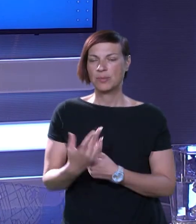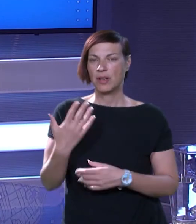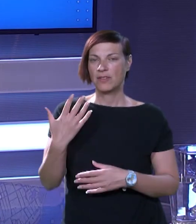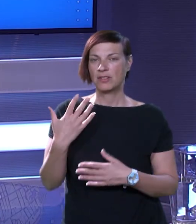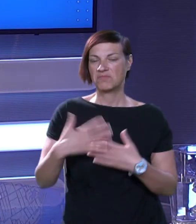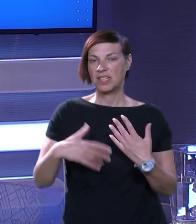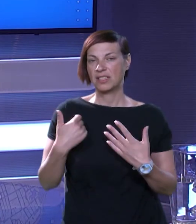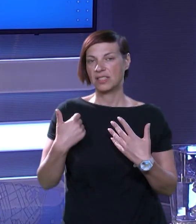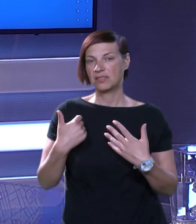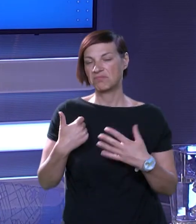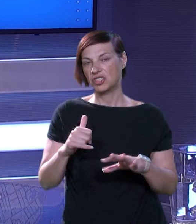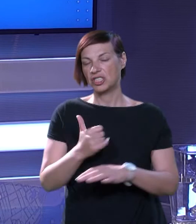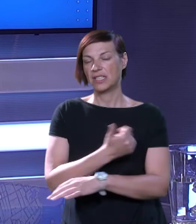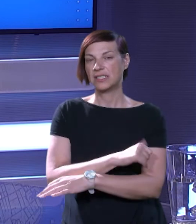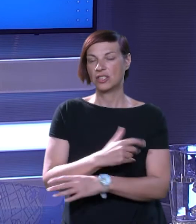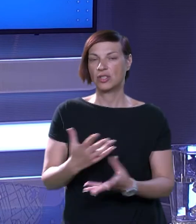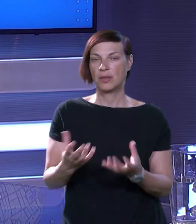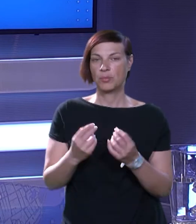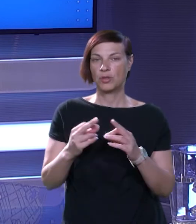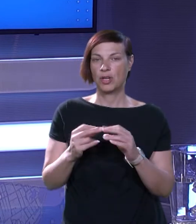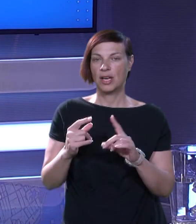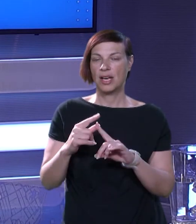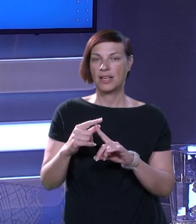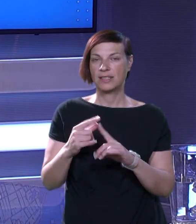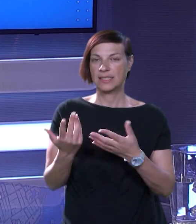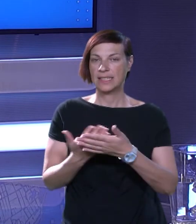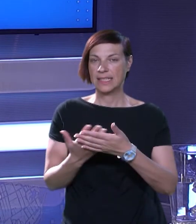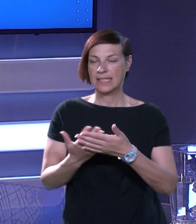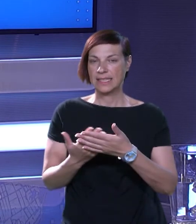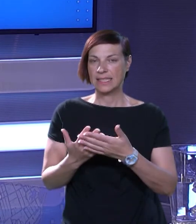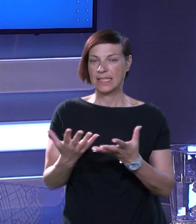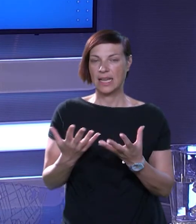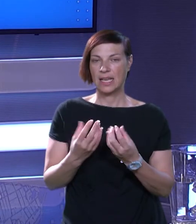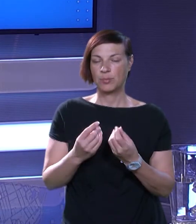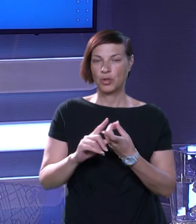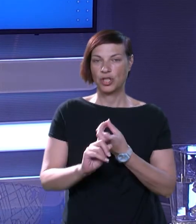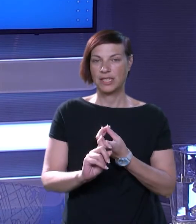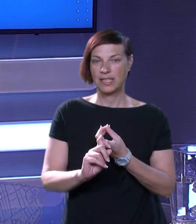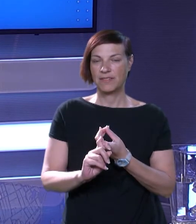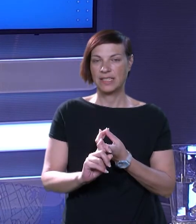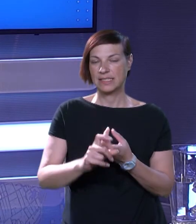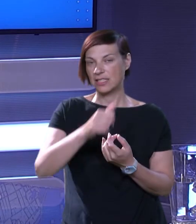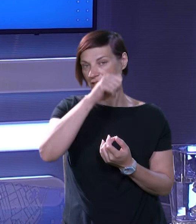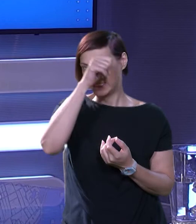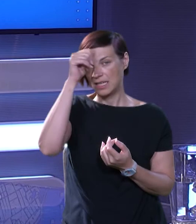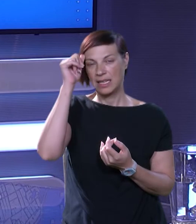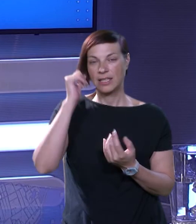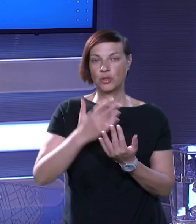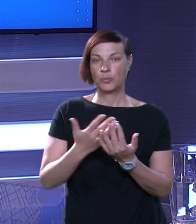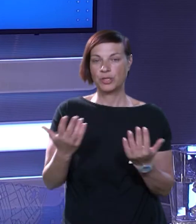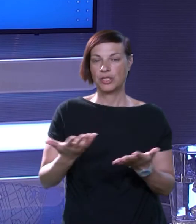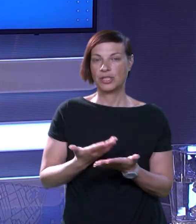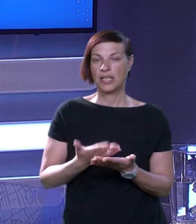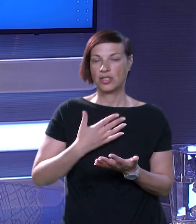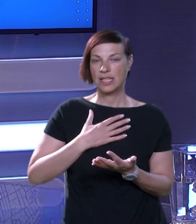u zadnjih 5-6 godina jako puno art kina i puno ih je vezano na ljetne pozornice. Tako